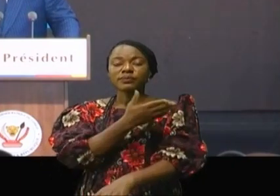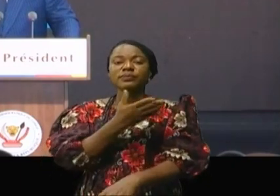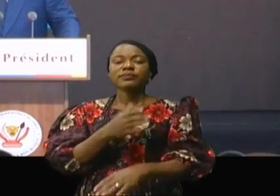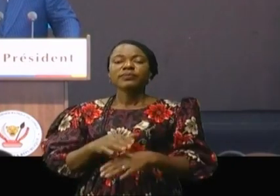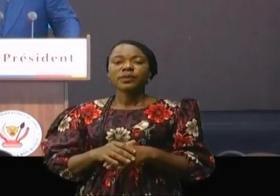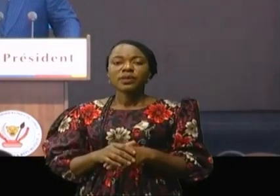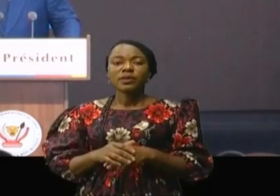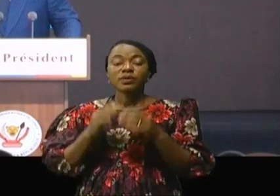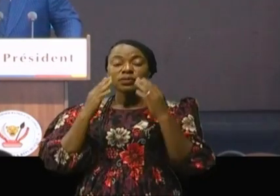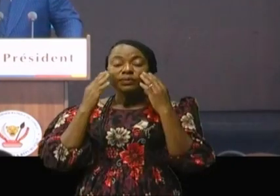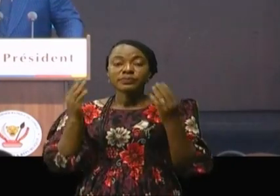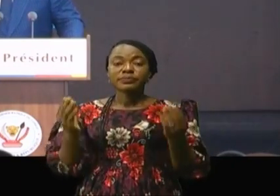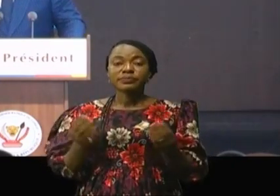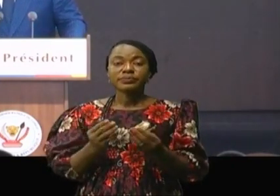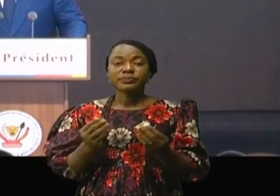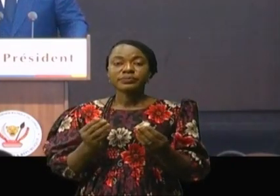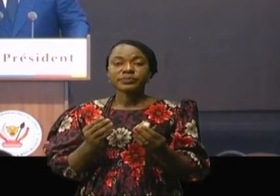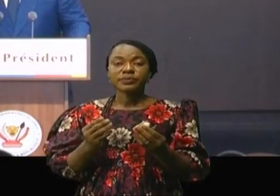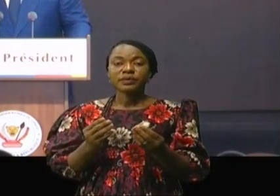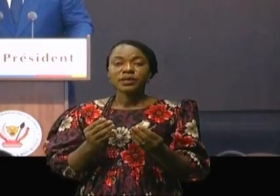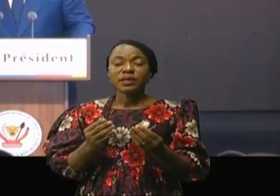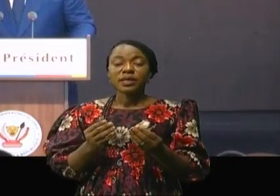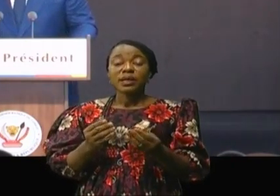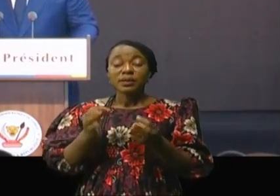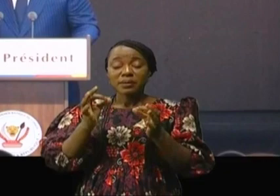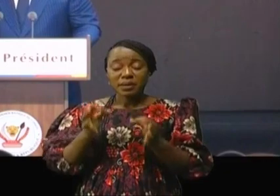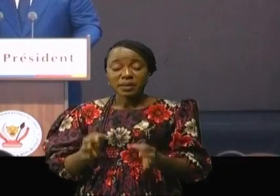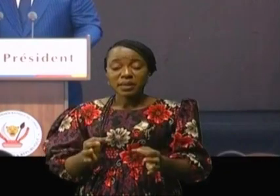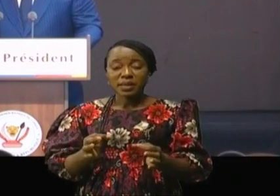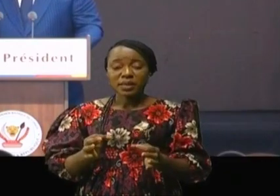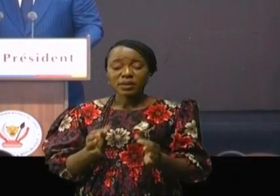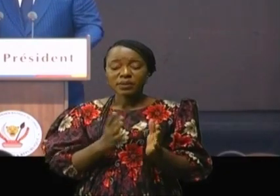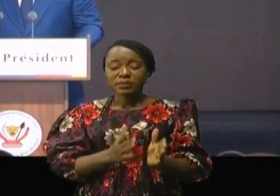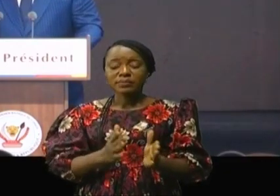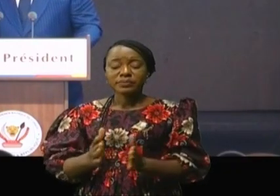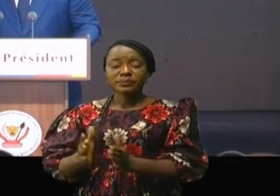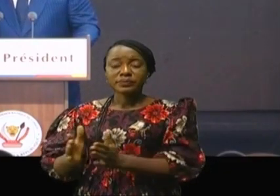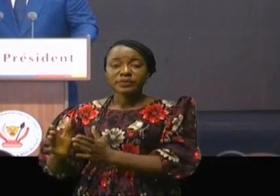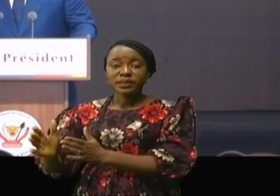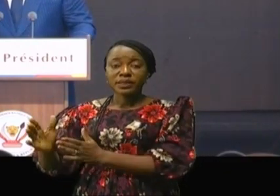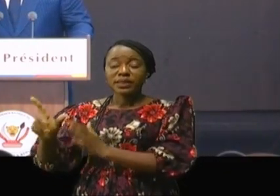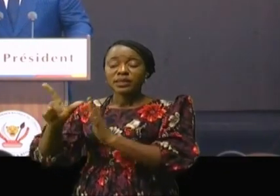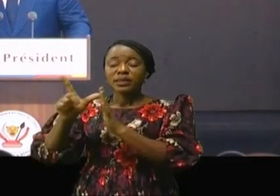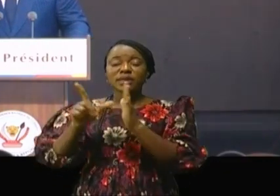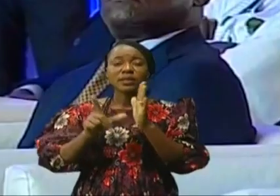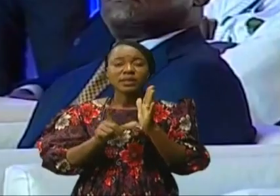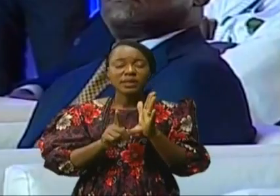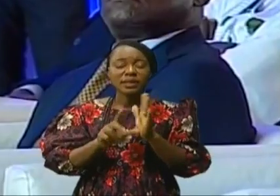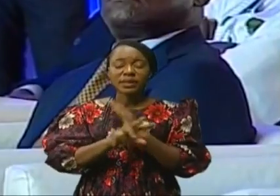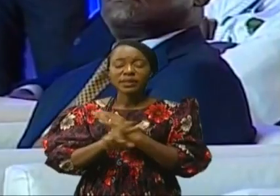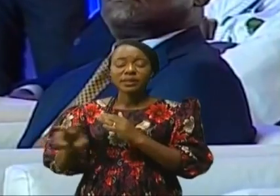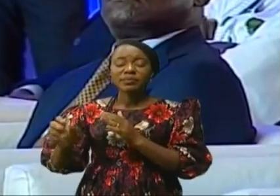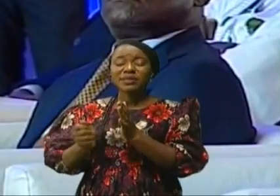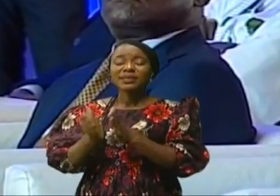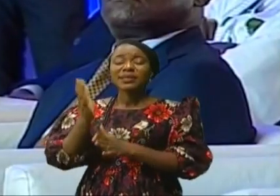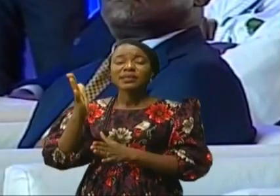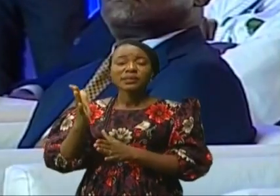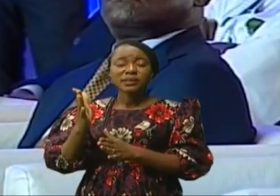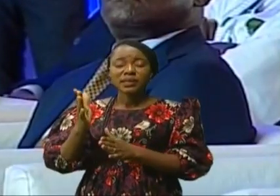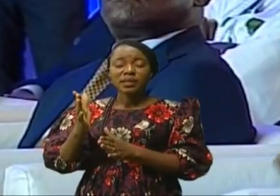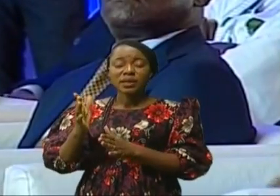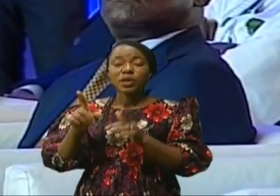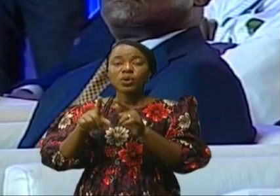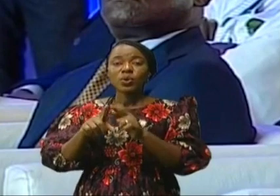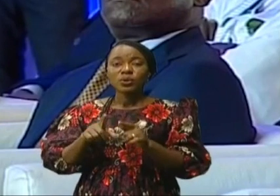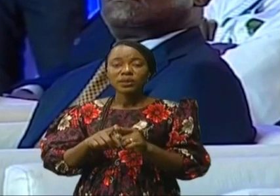À cet égard, il est impérieux d'appliquer les dispositions de la loi de 2015 ainsi que